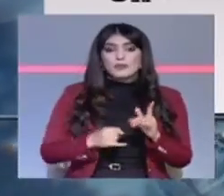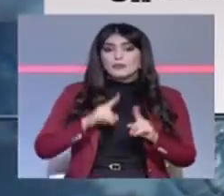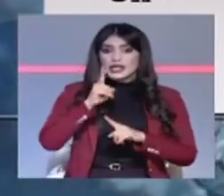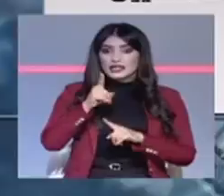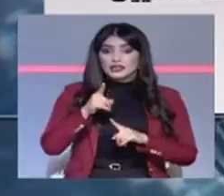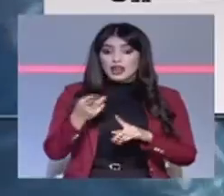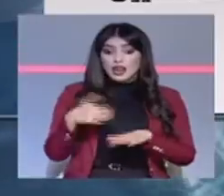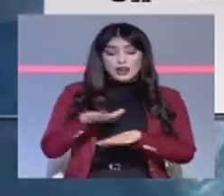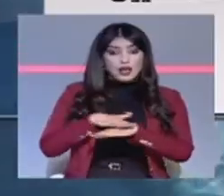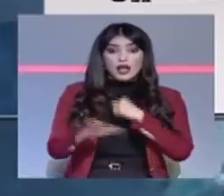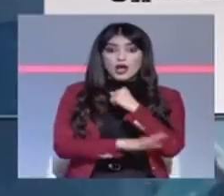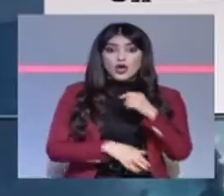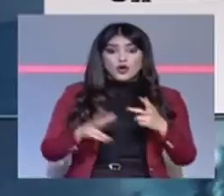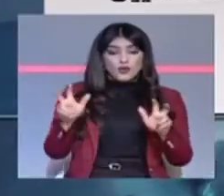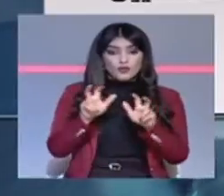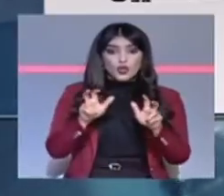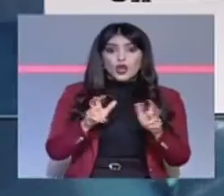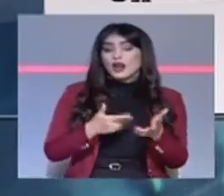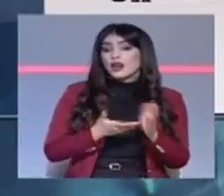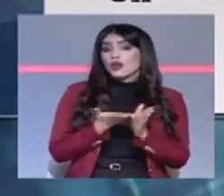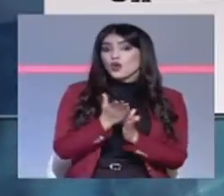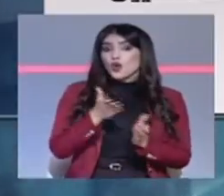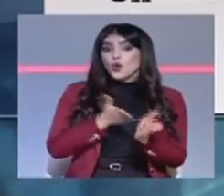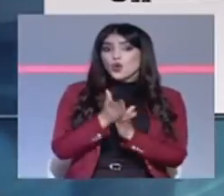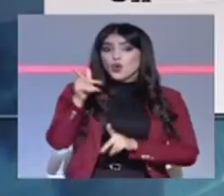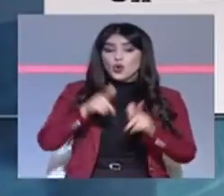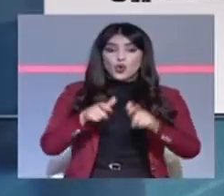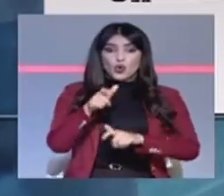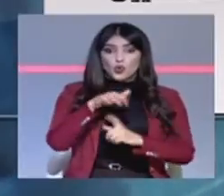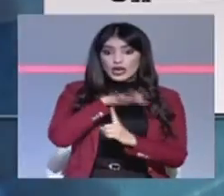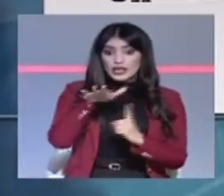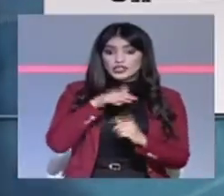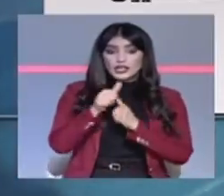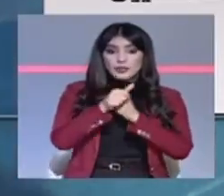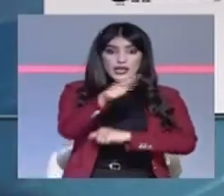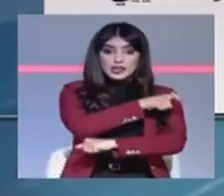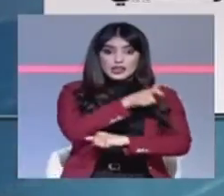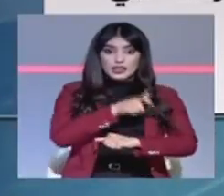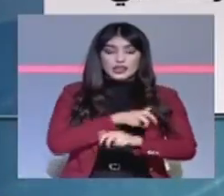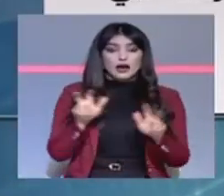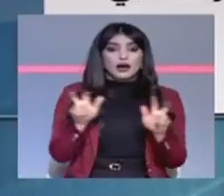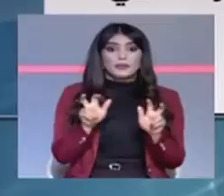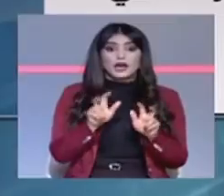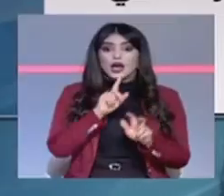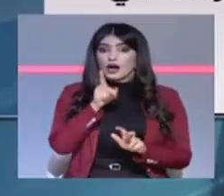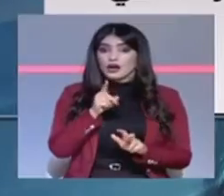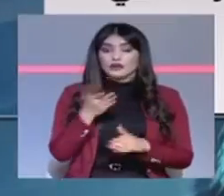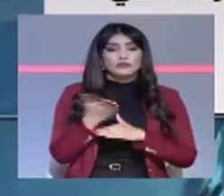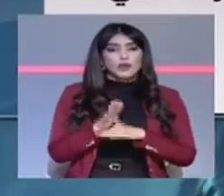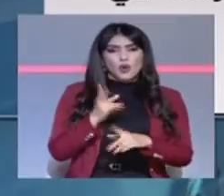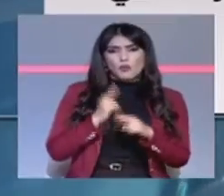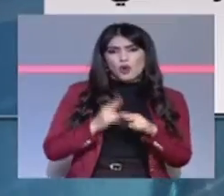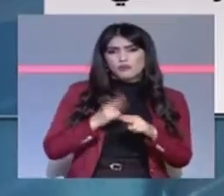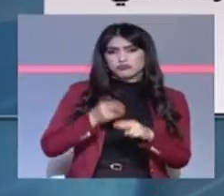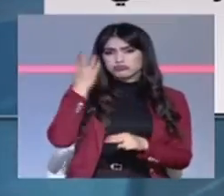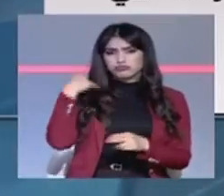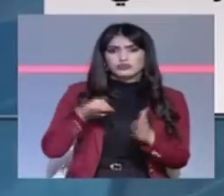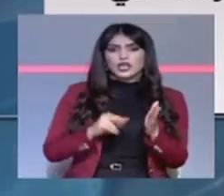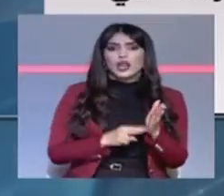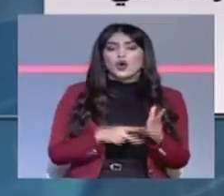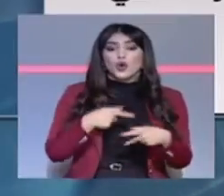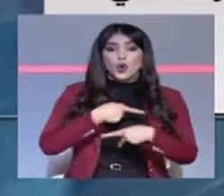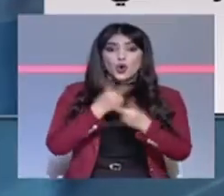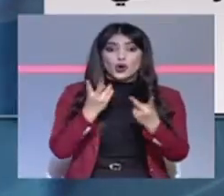قطاع الاعلام والحقوق الاجتماعيه والنقابيه للصحفيين سير ما تحقق طيله السنوات الماضيه في مجال